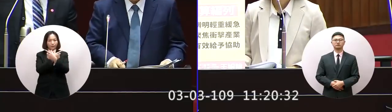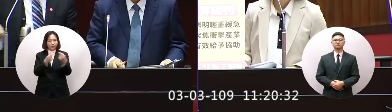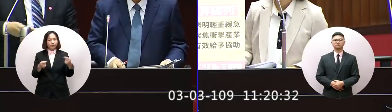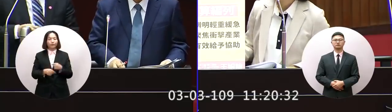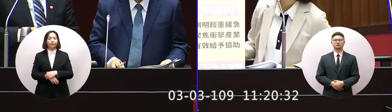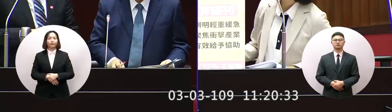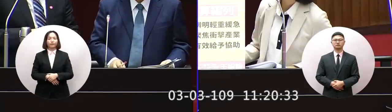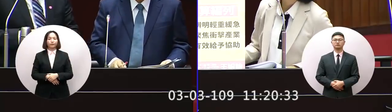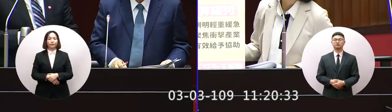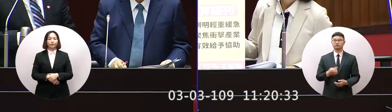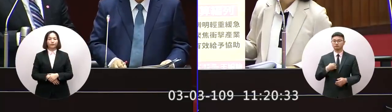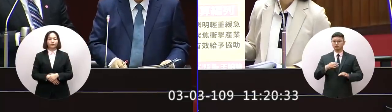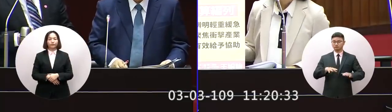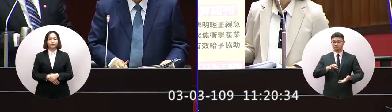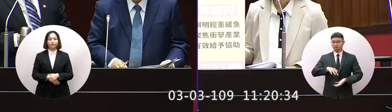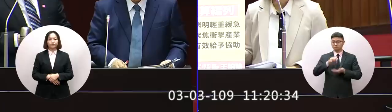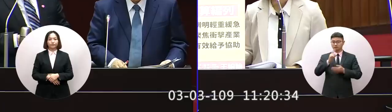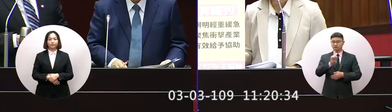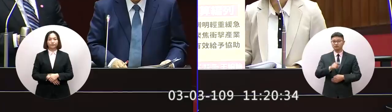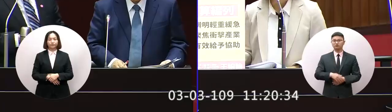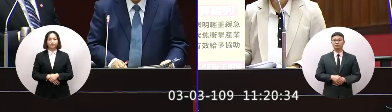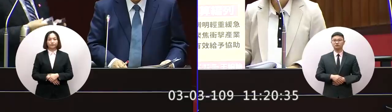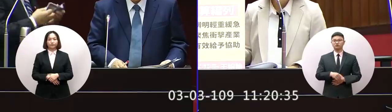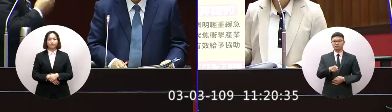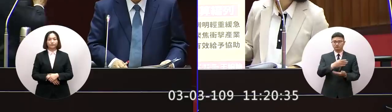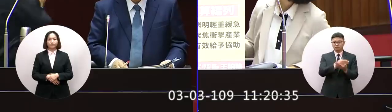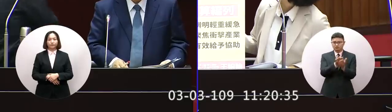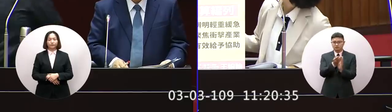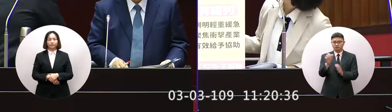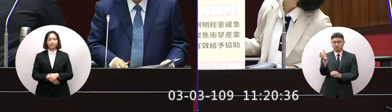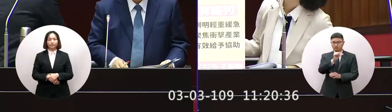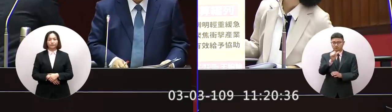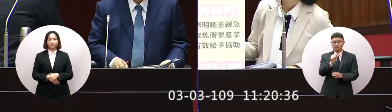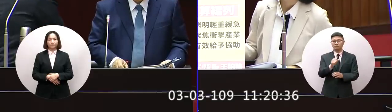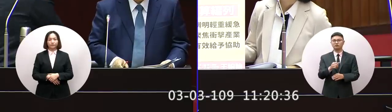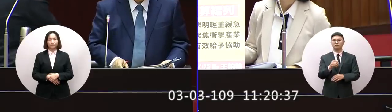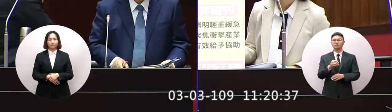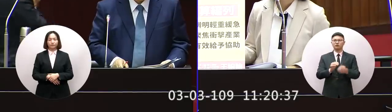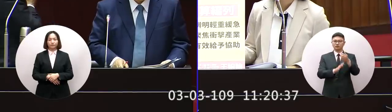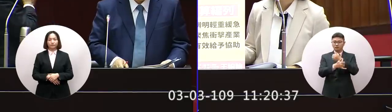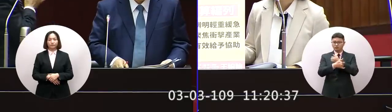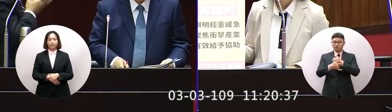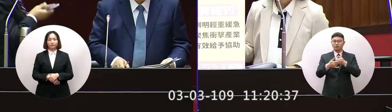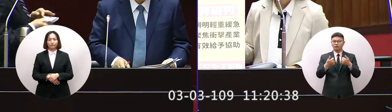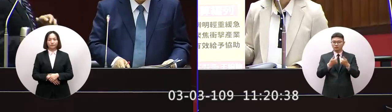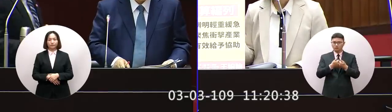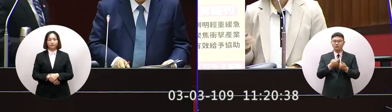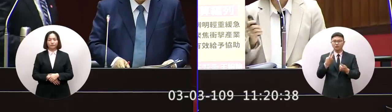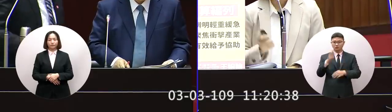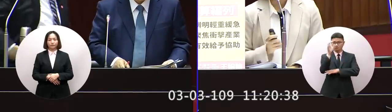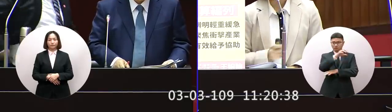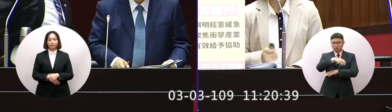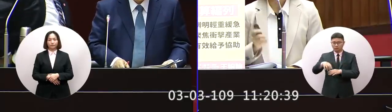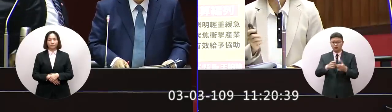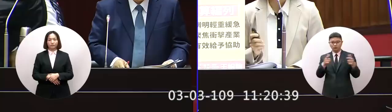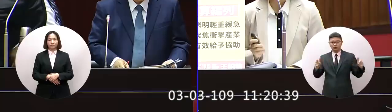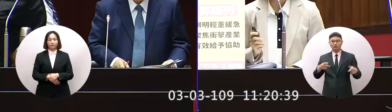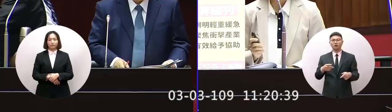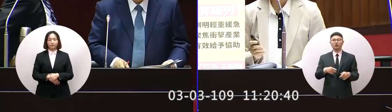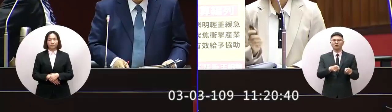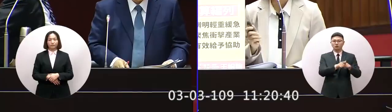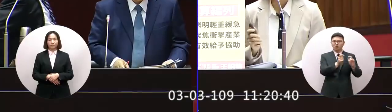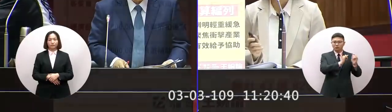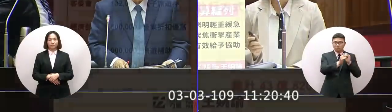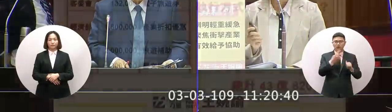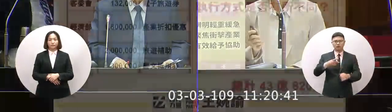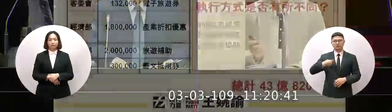谢。 是，这也是我们提到说，因为其实洋洋洒洒有五大项，其实分裂在不同的委员会以及不同的部门当中，其实我觉得不止一般民众，我觉得连我们